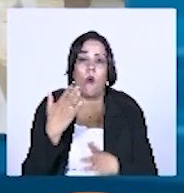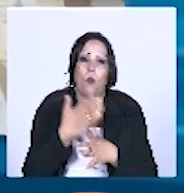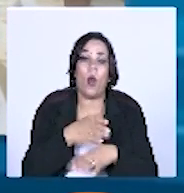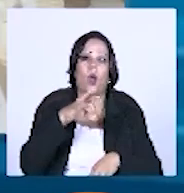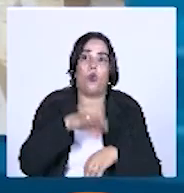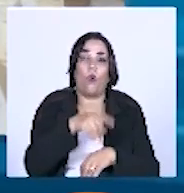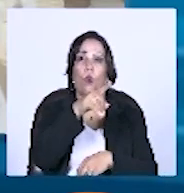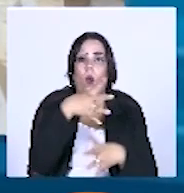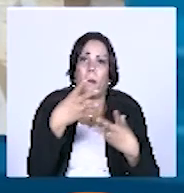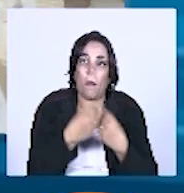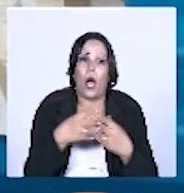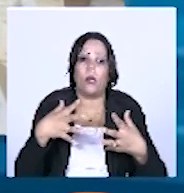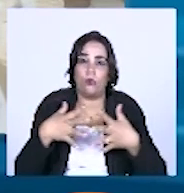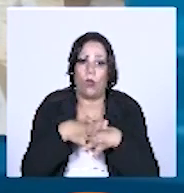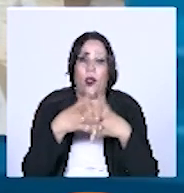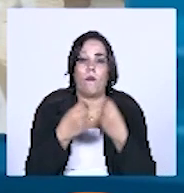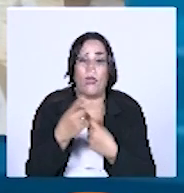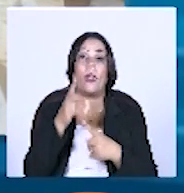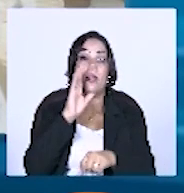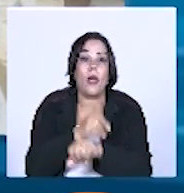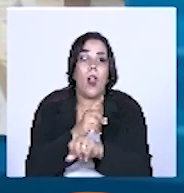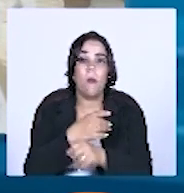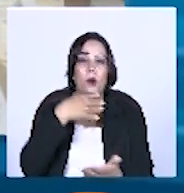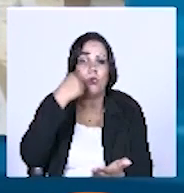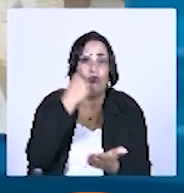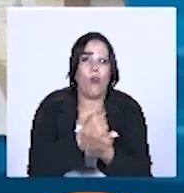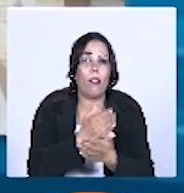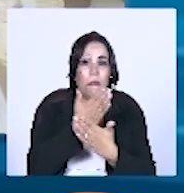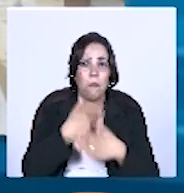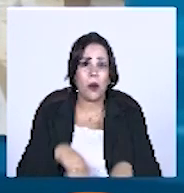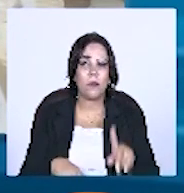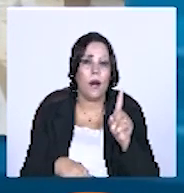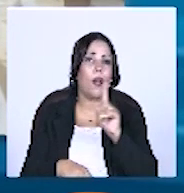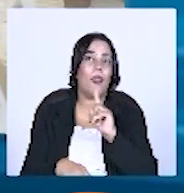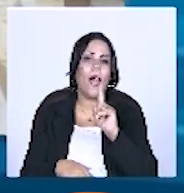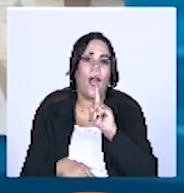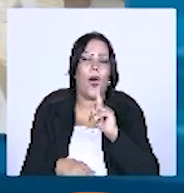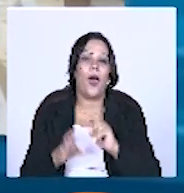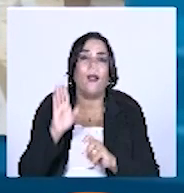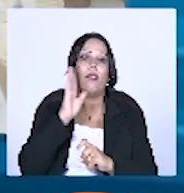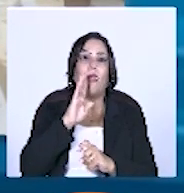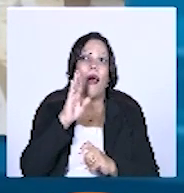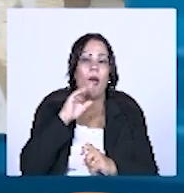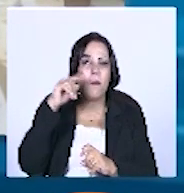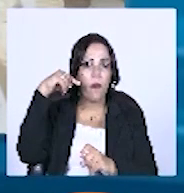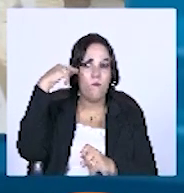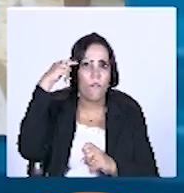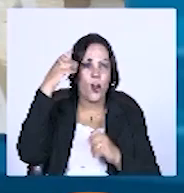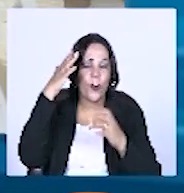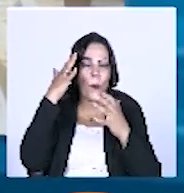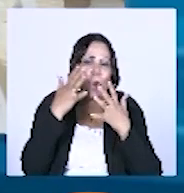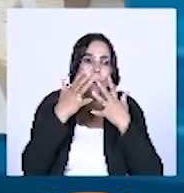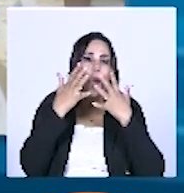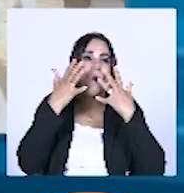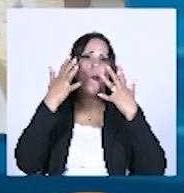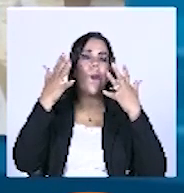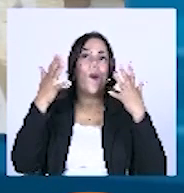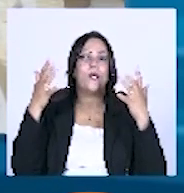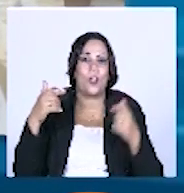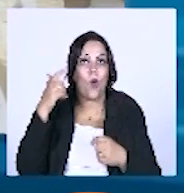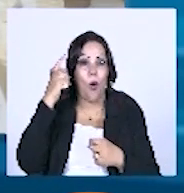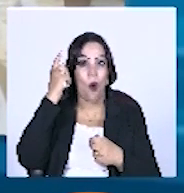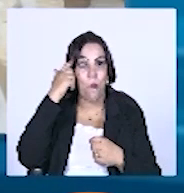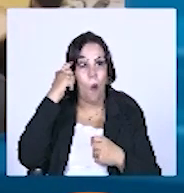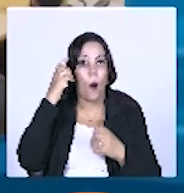في الحوار التعليم مش بس شهاده التعليم بيعطي مساحه من التفكير بالنسبه للفتاه وبديها مساحه